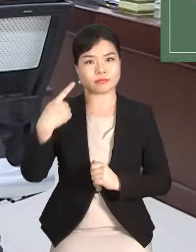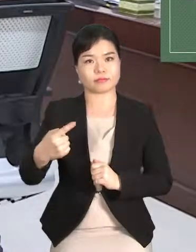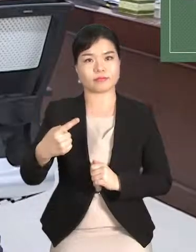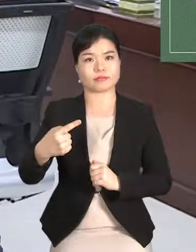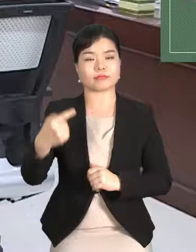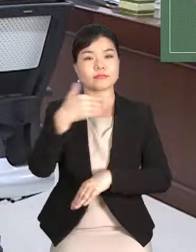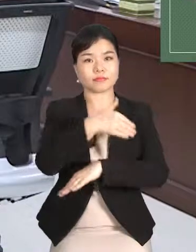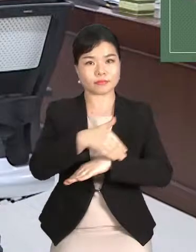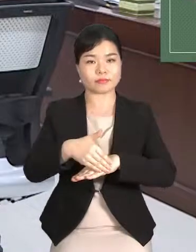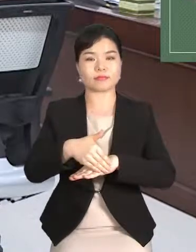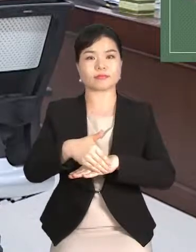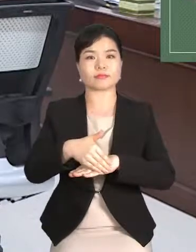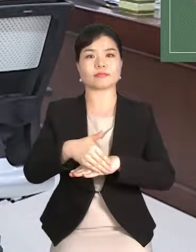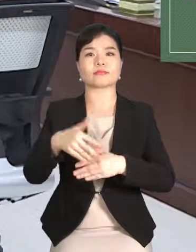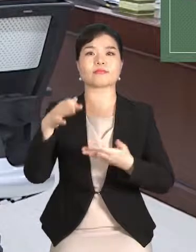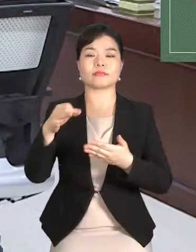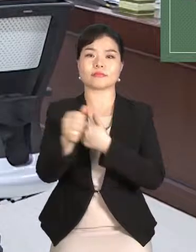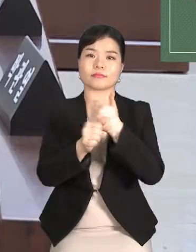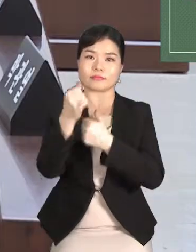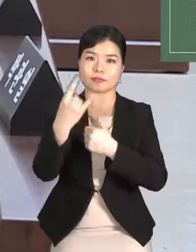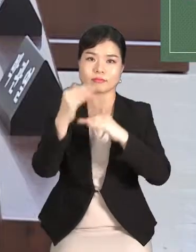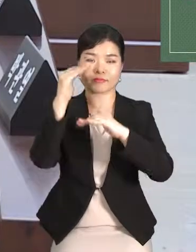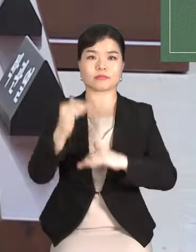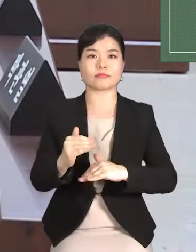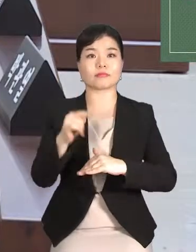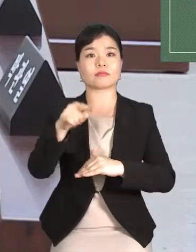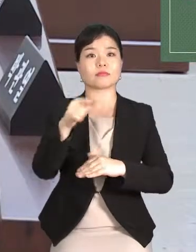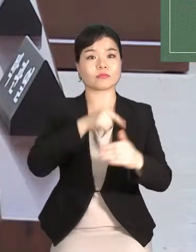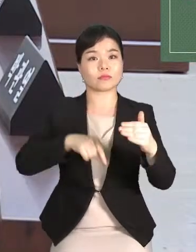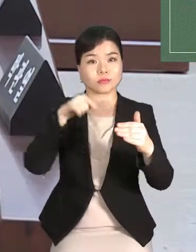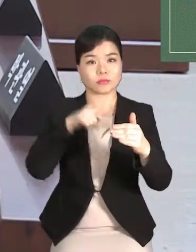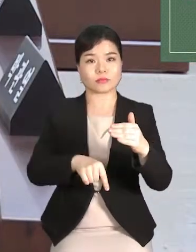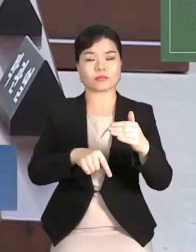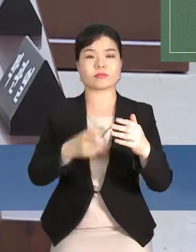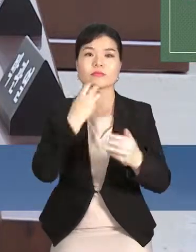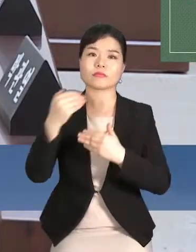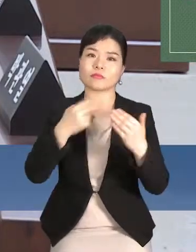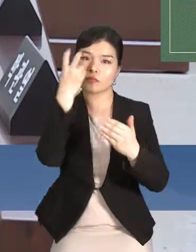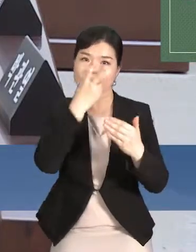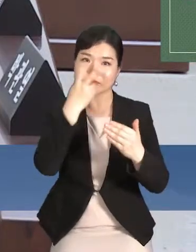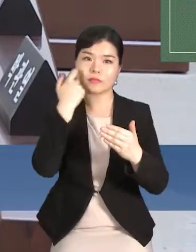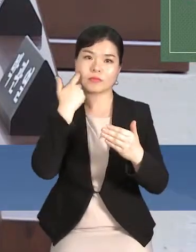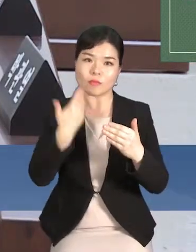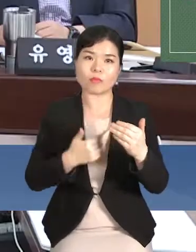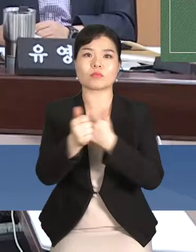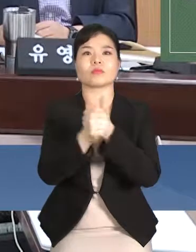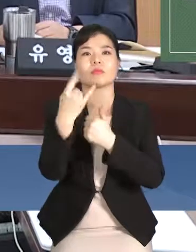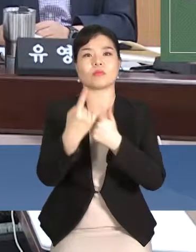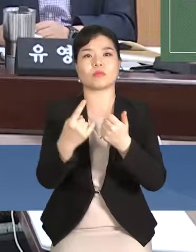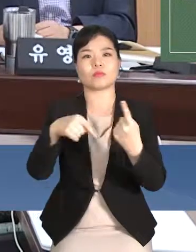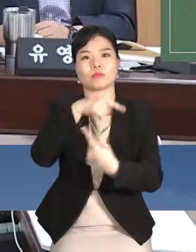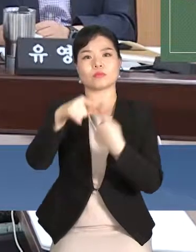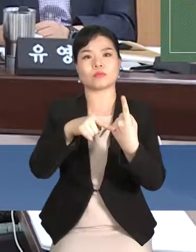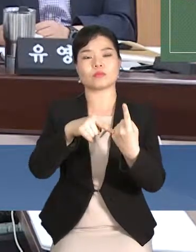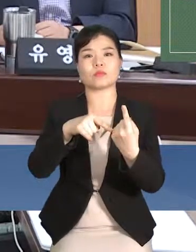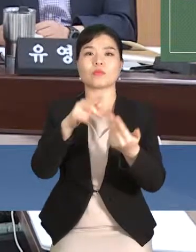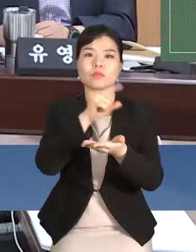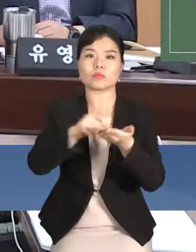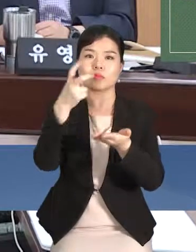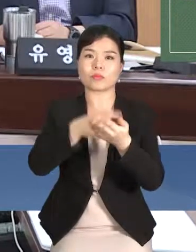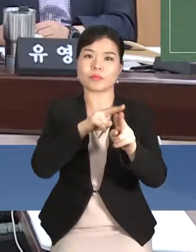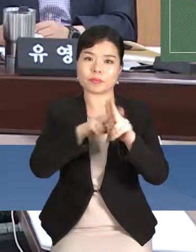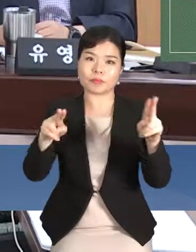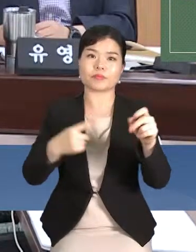다음으로는 기획재정위원회 소식입니다. 기획재정위원회는 경기도 감사자문위원회 운영조례 폐지 조례안을 포함해